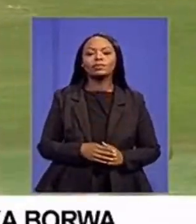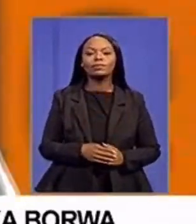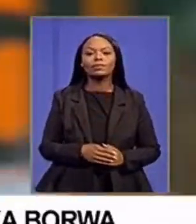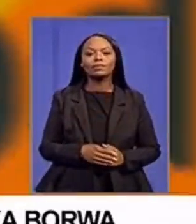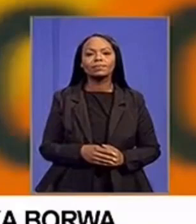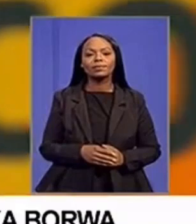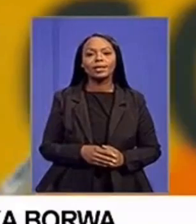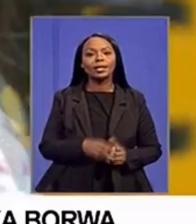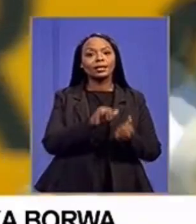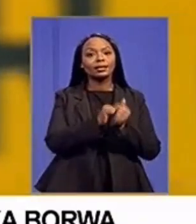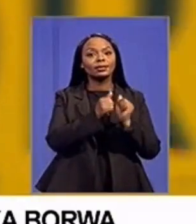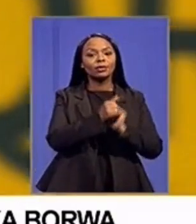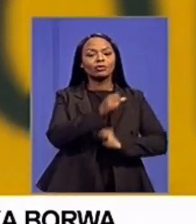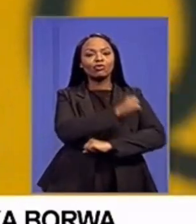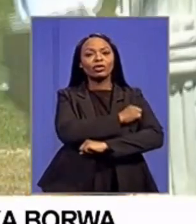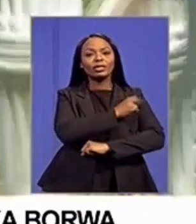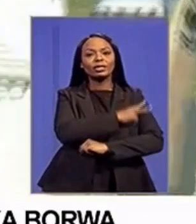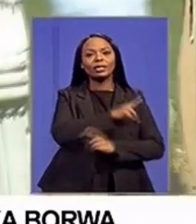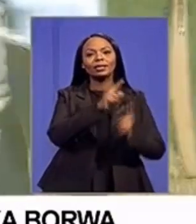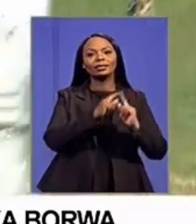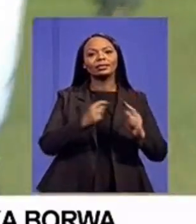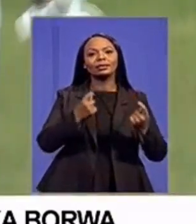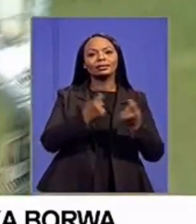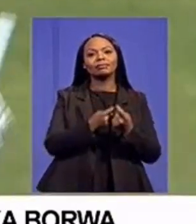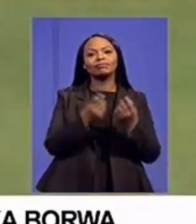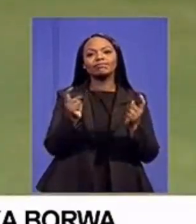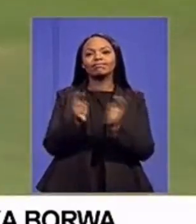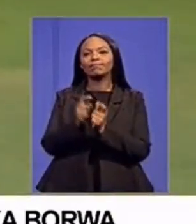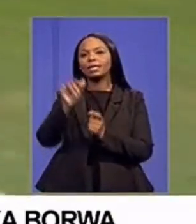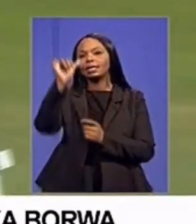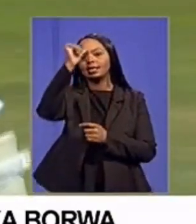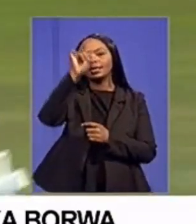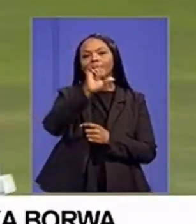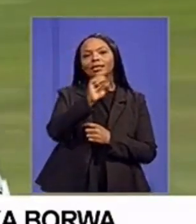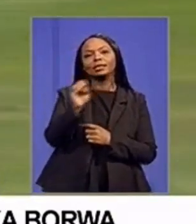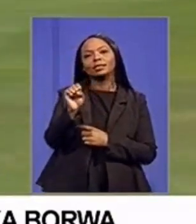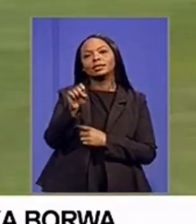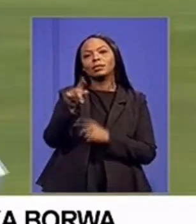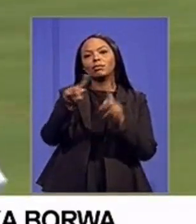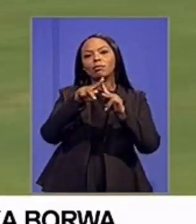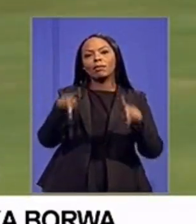Dipapading di Proteas di phutla ka mokotla o metsi papading ya tsona le India Super Sport Park.